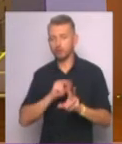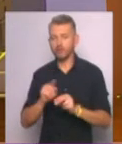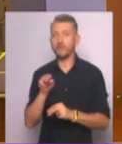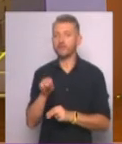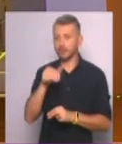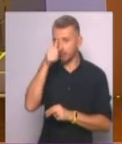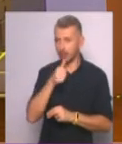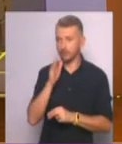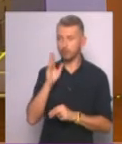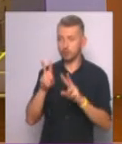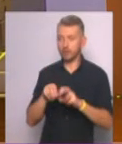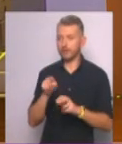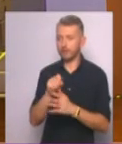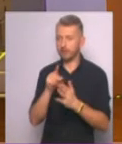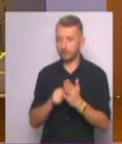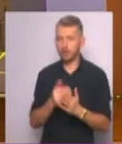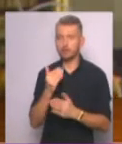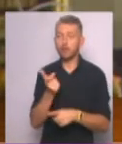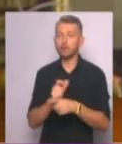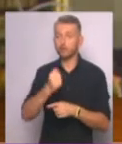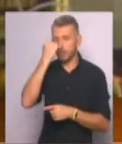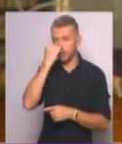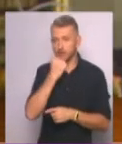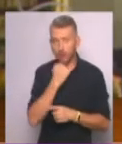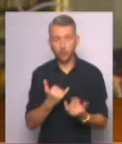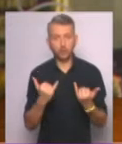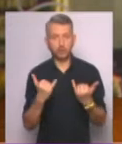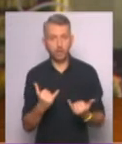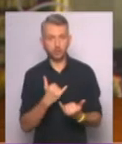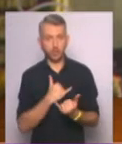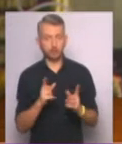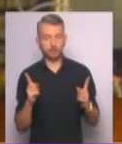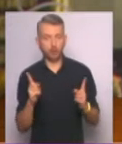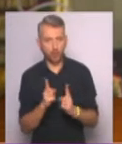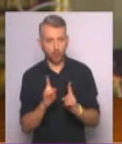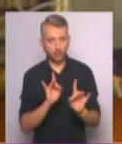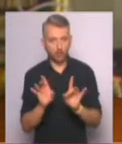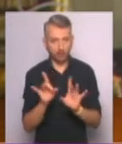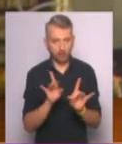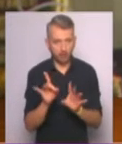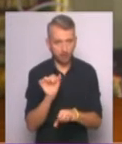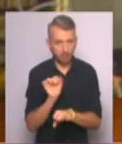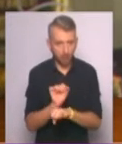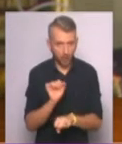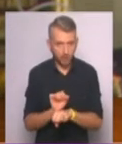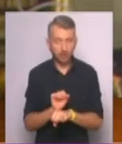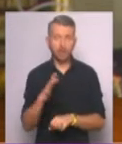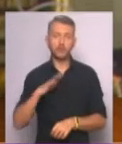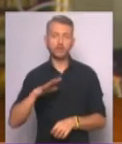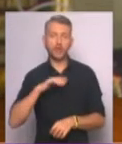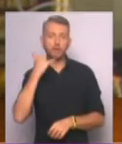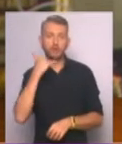якраз буде розглядатися це питання. Вам дуже дякую. Зараз ми йдемо на невеличку рекламу. Нагадаємо, чекаємо дзвінків